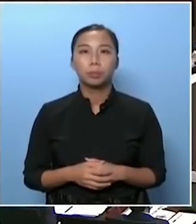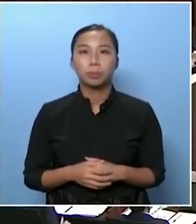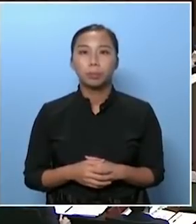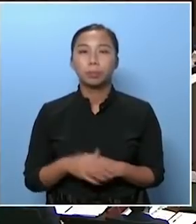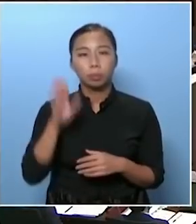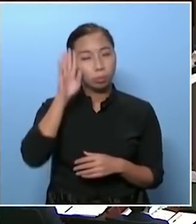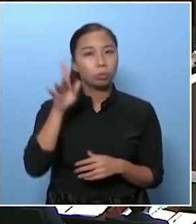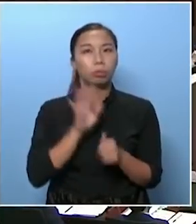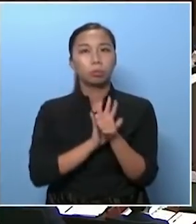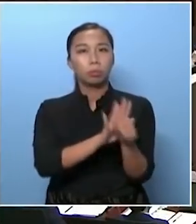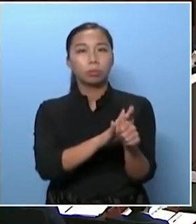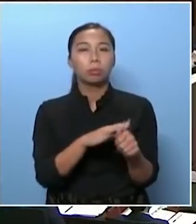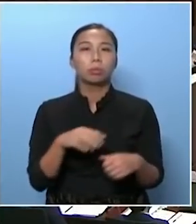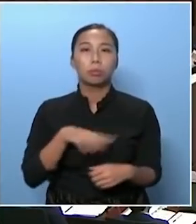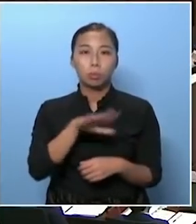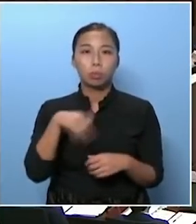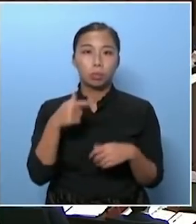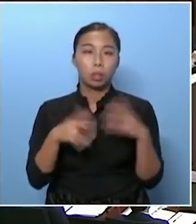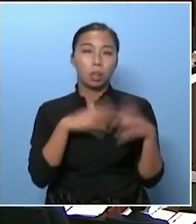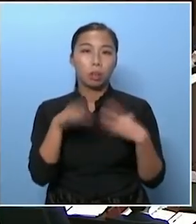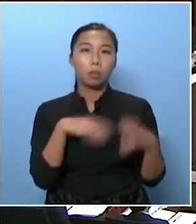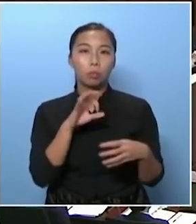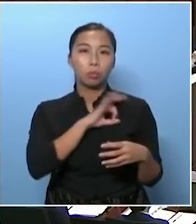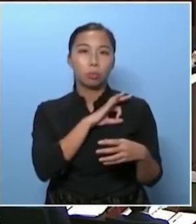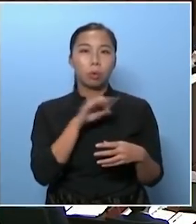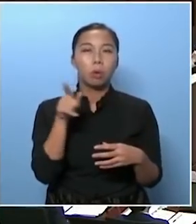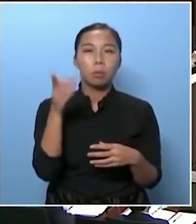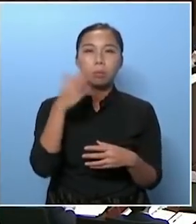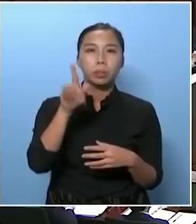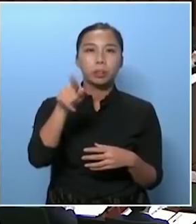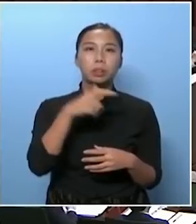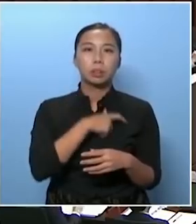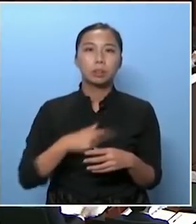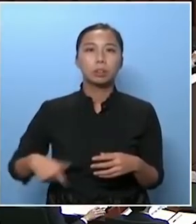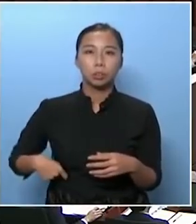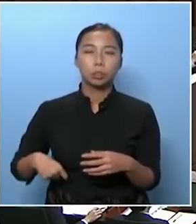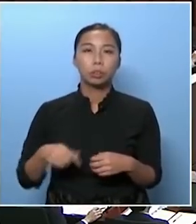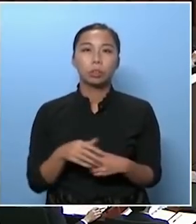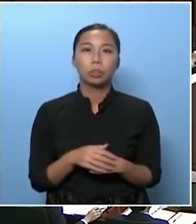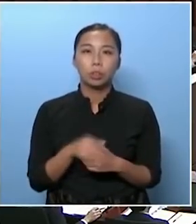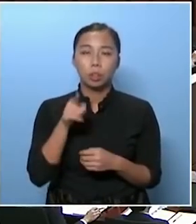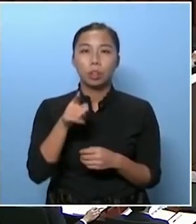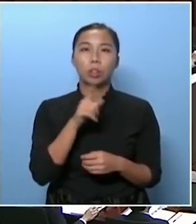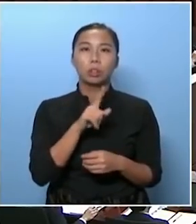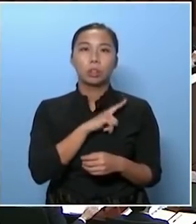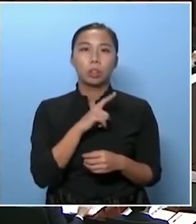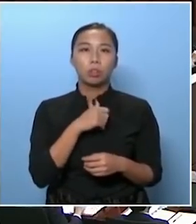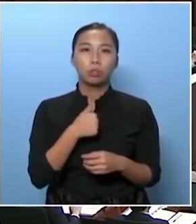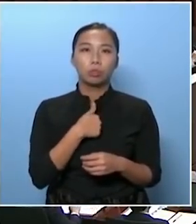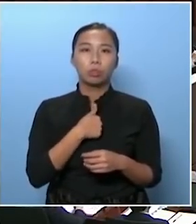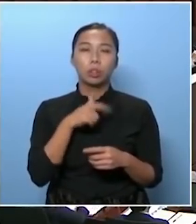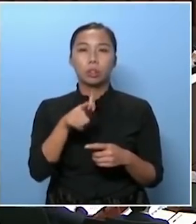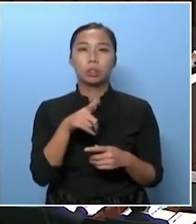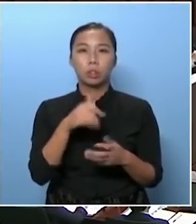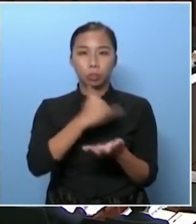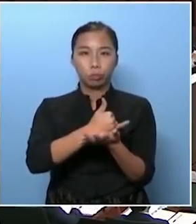請你出去。我哋呢個議會係唔容許一個議員咧，未喺主席許可喺會